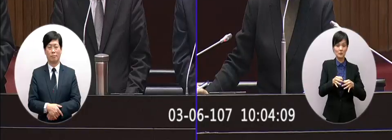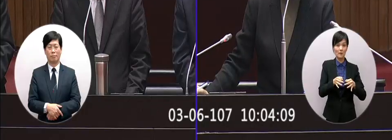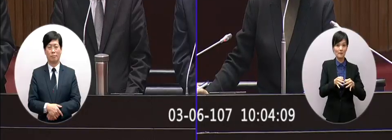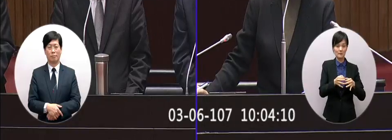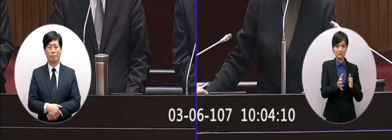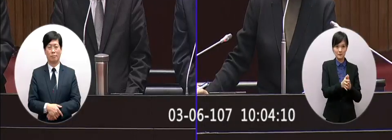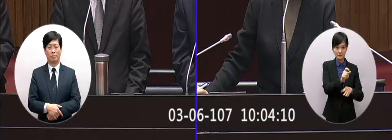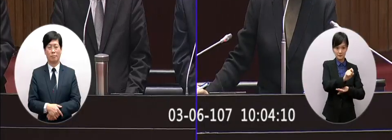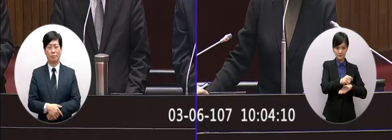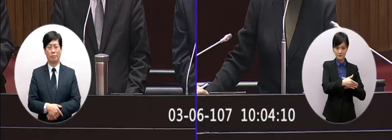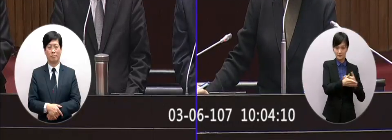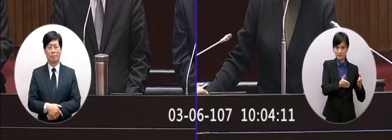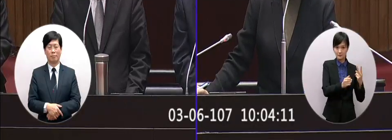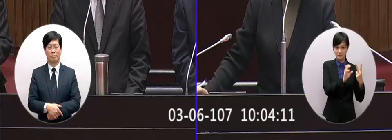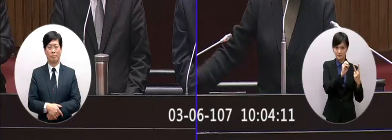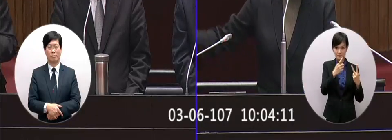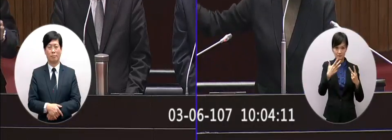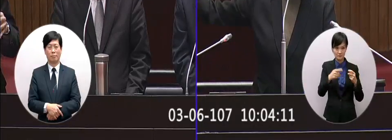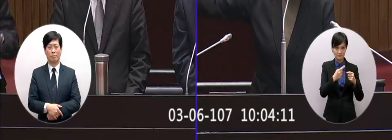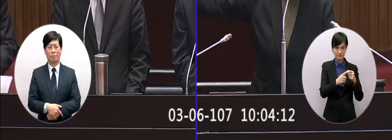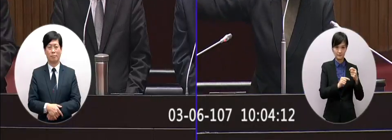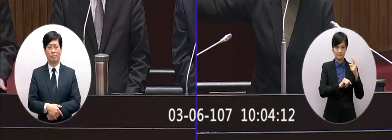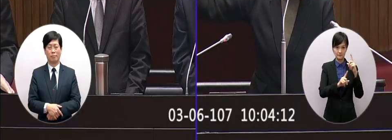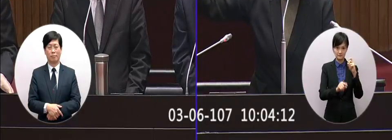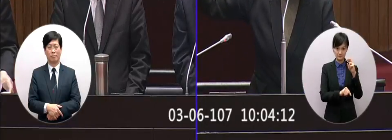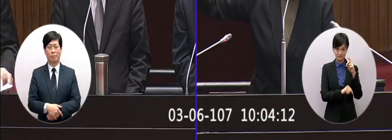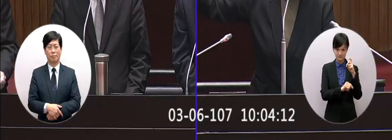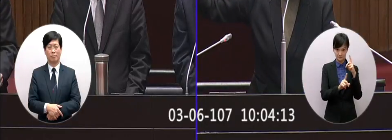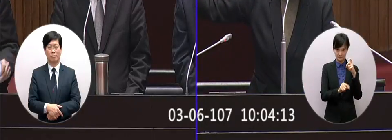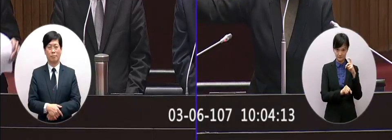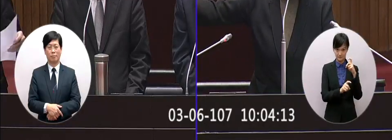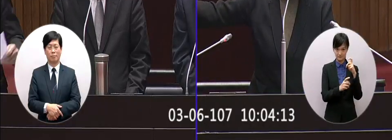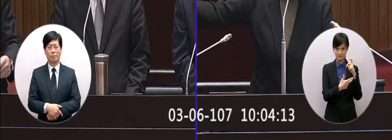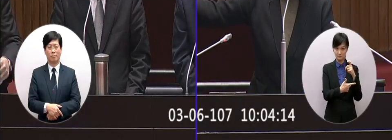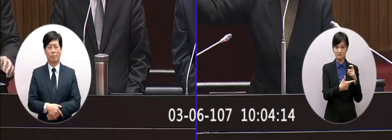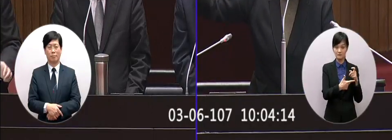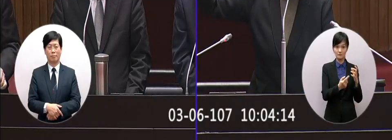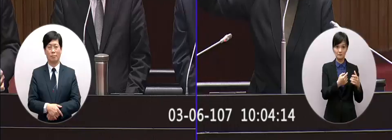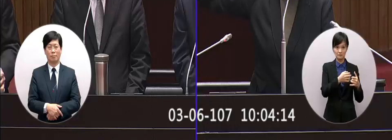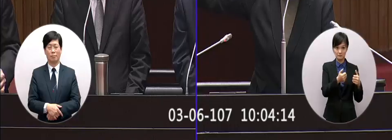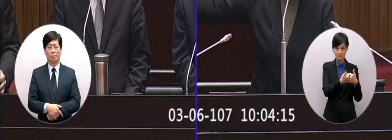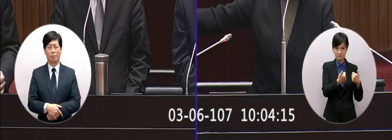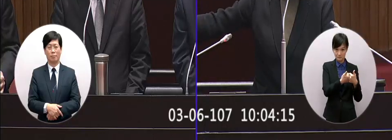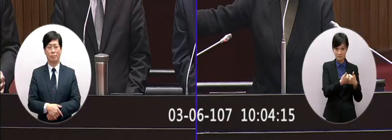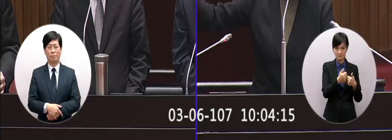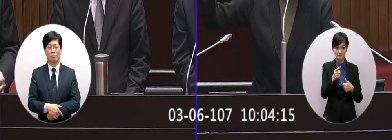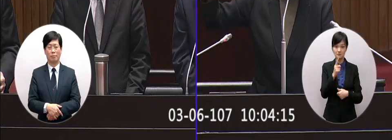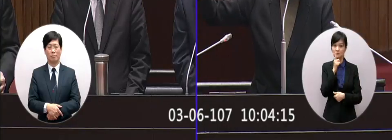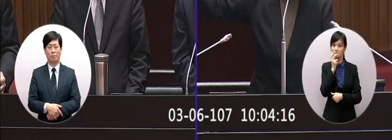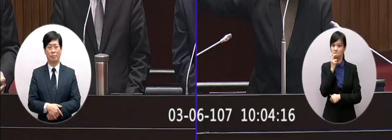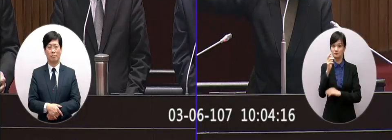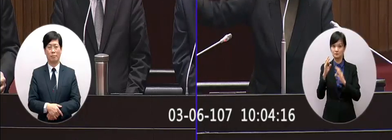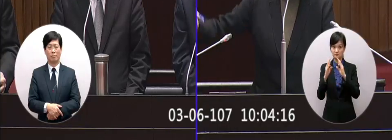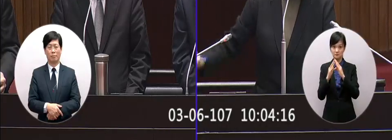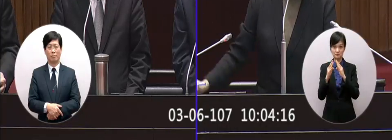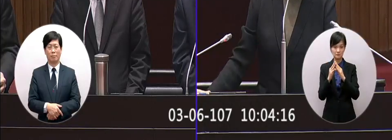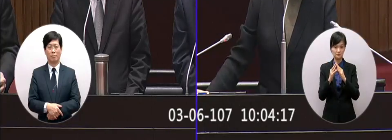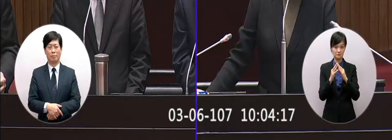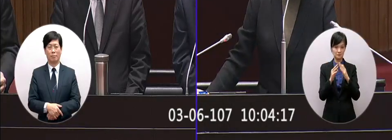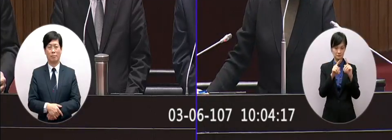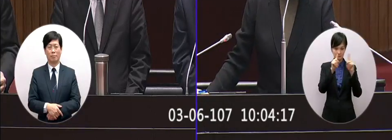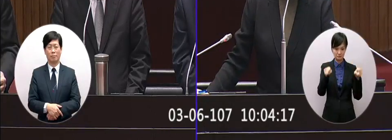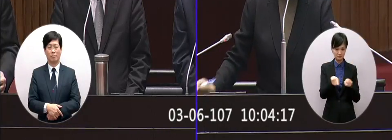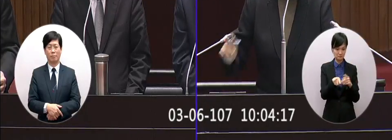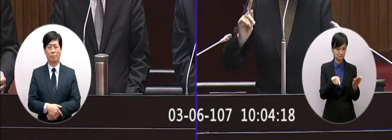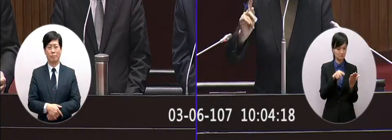2018年1月16号的说明文件说什么呢？央行就把这张图在流程图里面没有了，